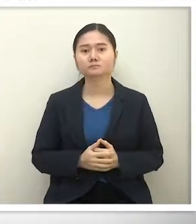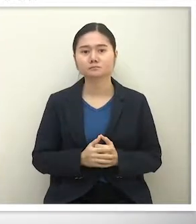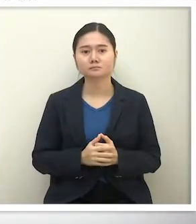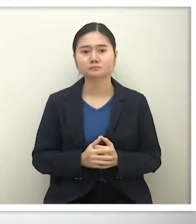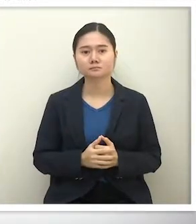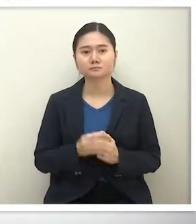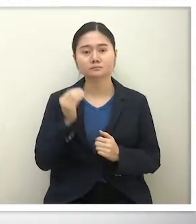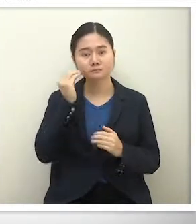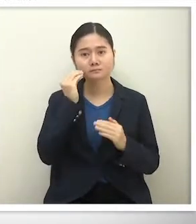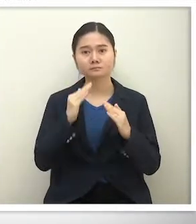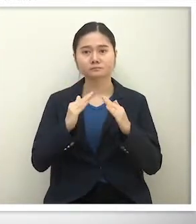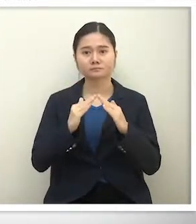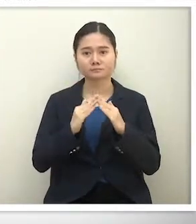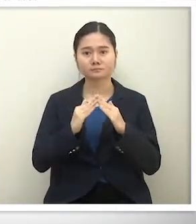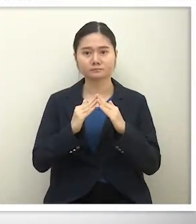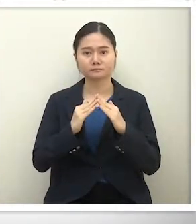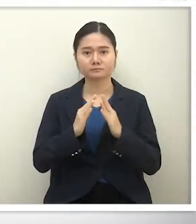นี่เป็นบ้าน